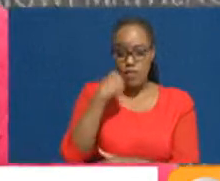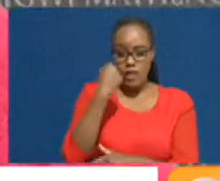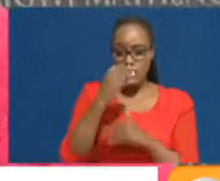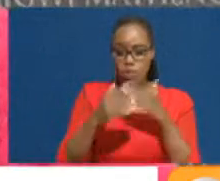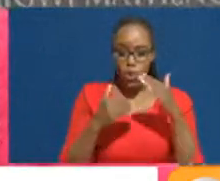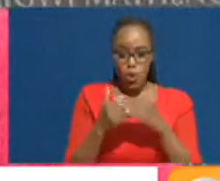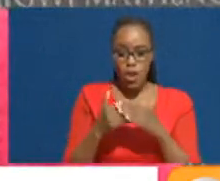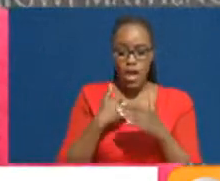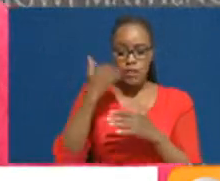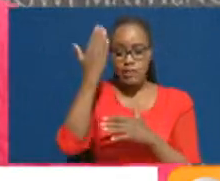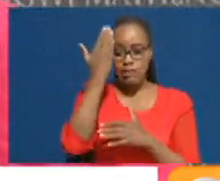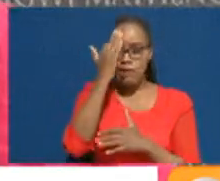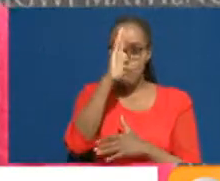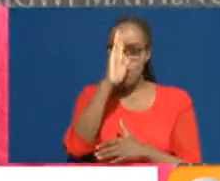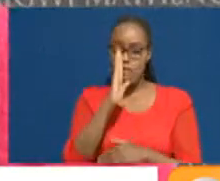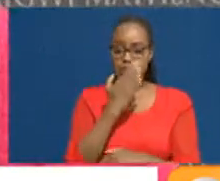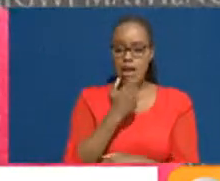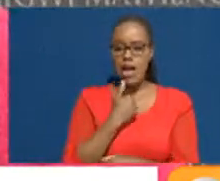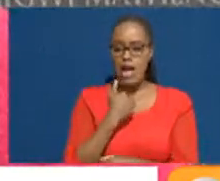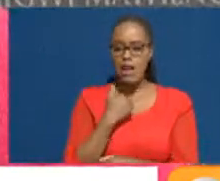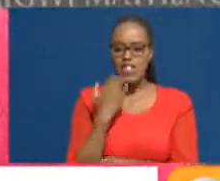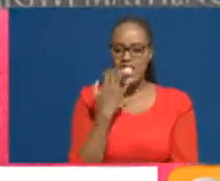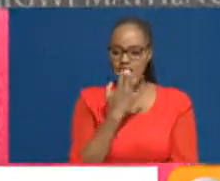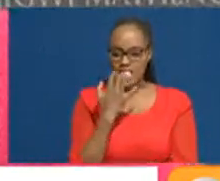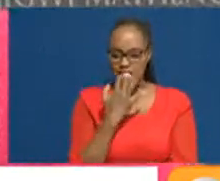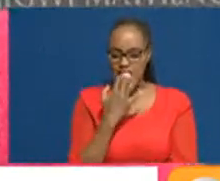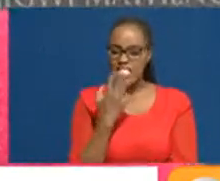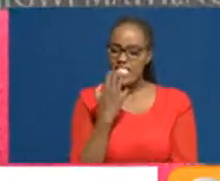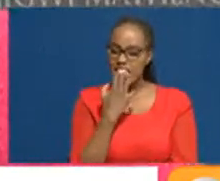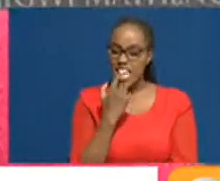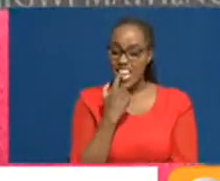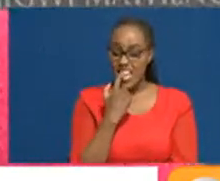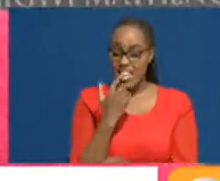nilikuwa nimekatwa. Meno yote hii ya juu